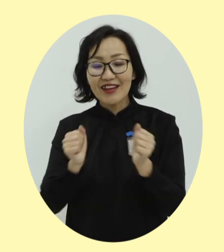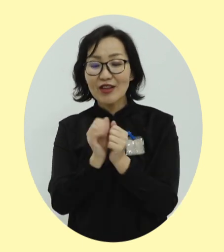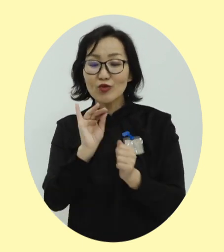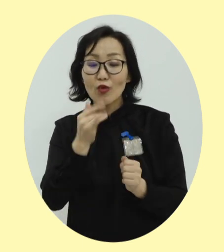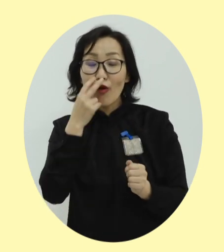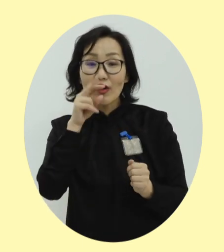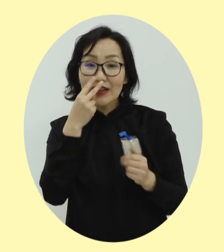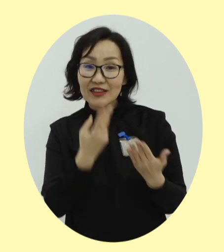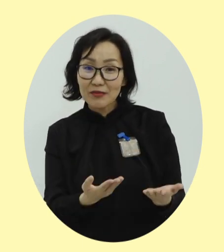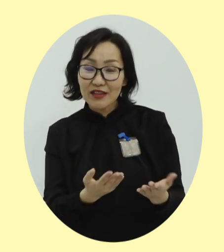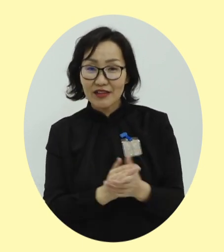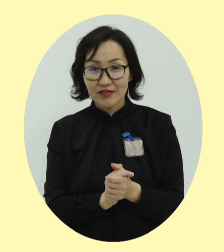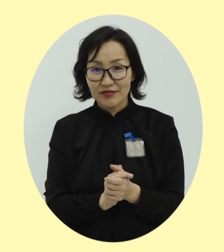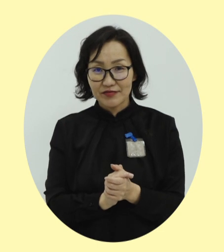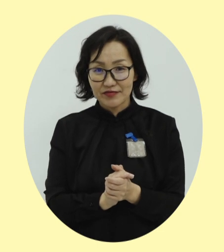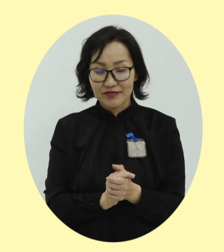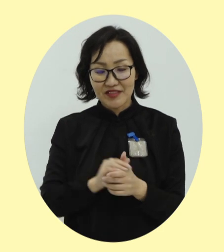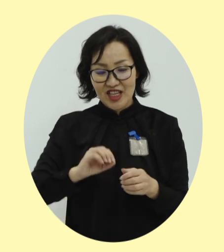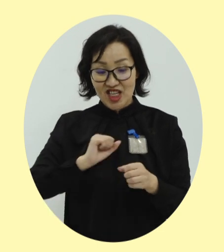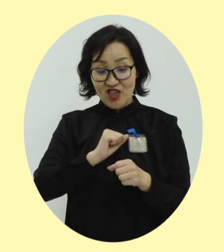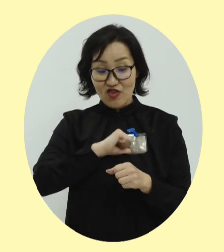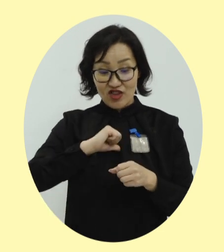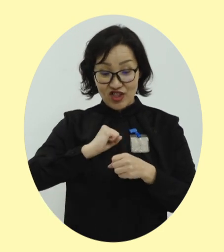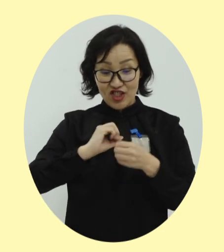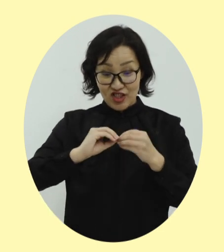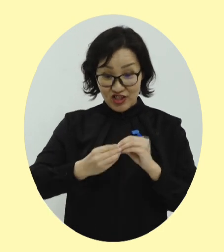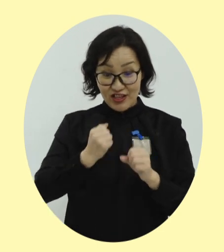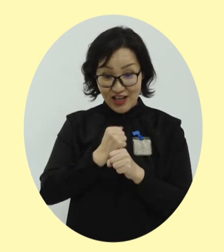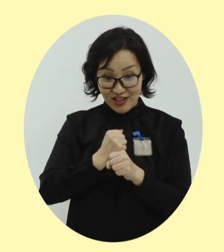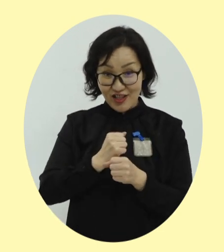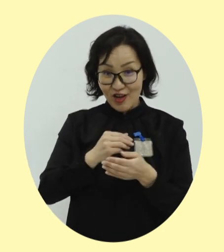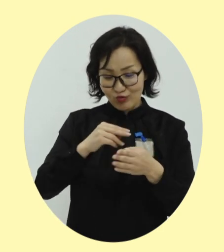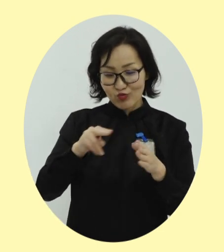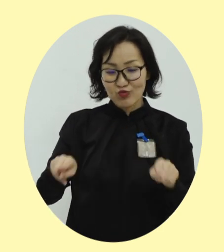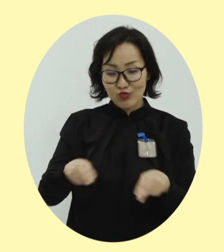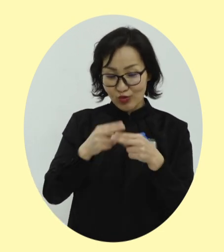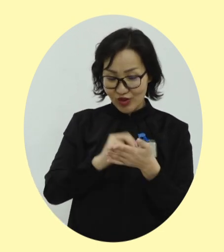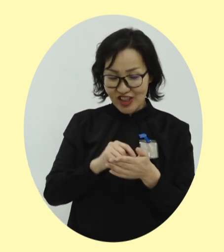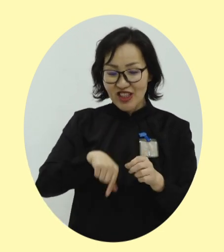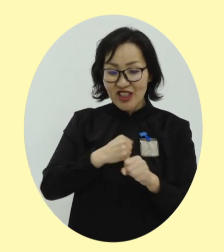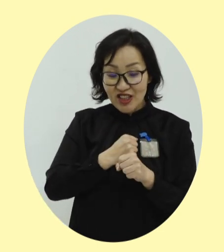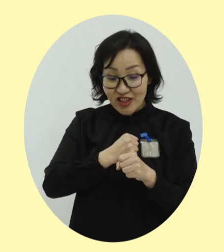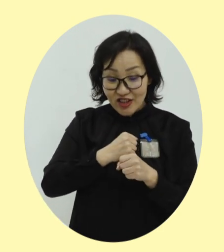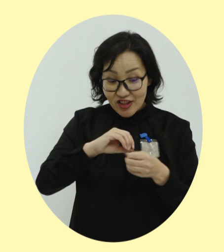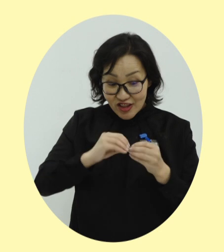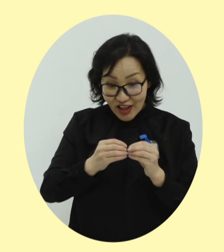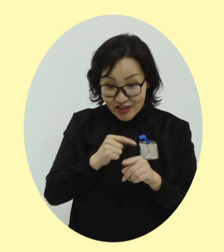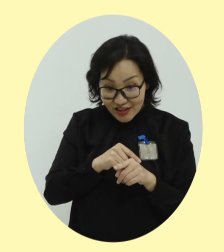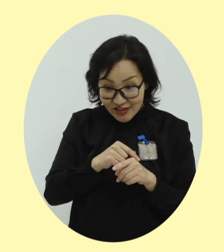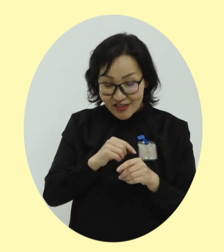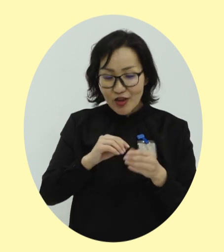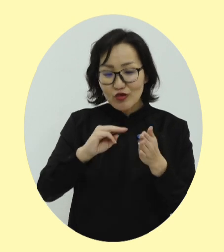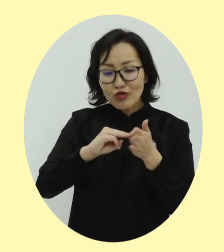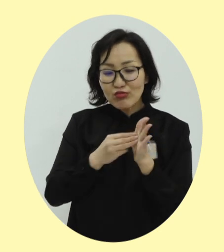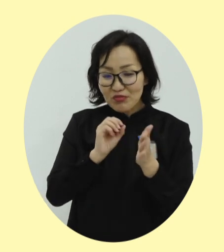Дараагийн найз юу олж харсан байна уу? Хийсэн ажлаа дүгнэж, хийх ажлаа төлөвлөн бичдэг юм байна гэж гурав дахь